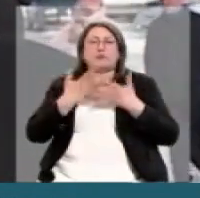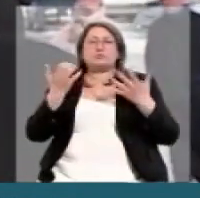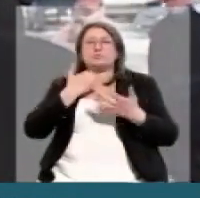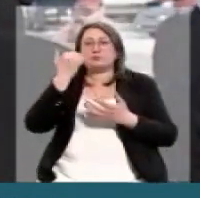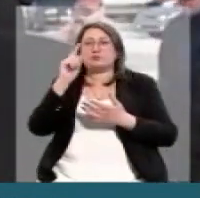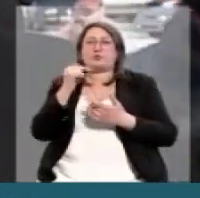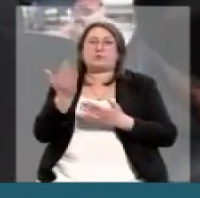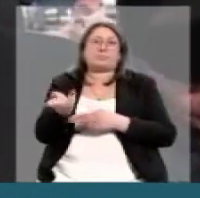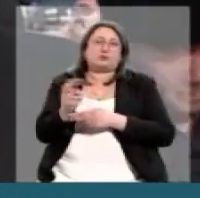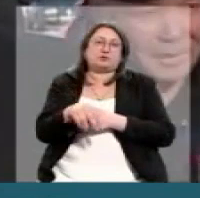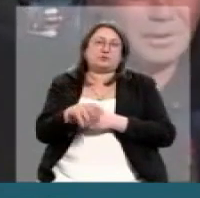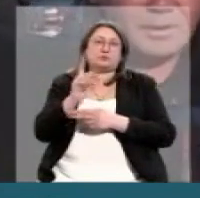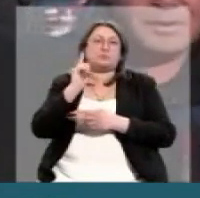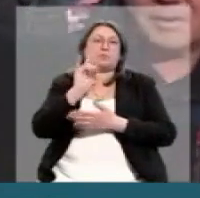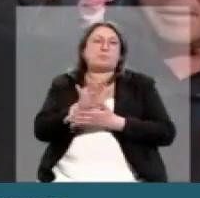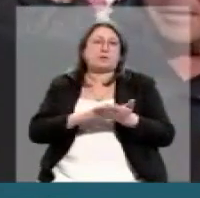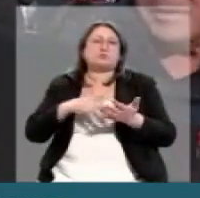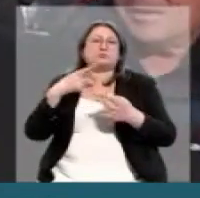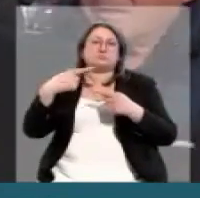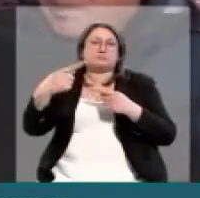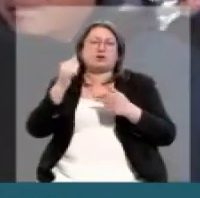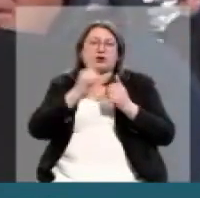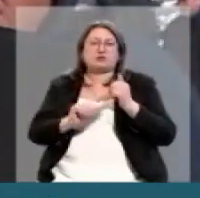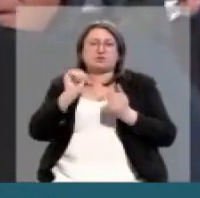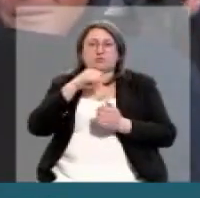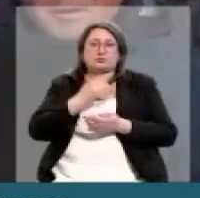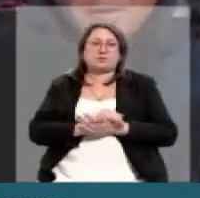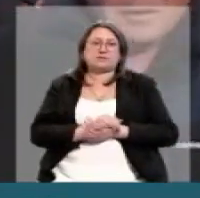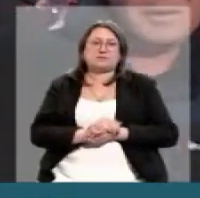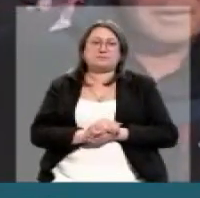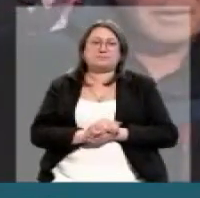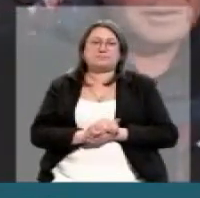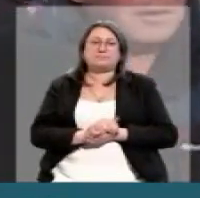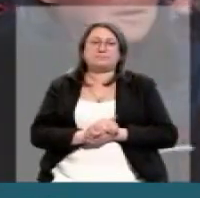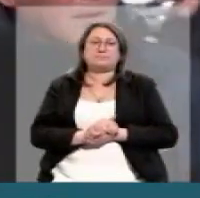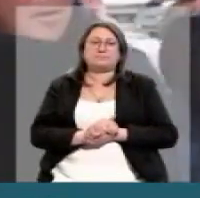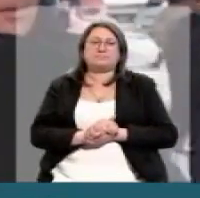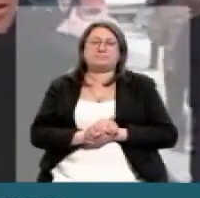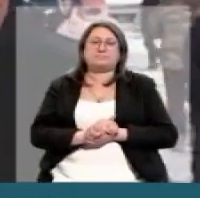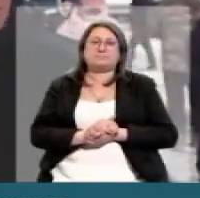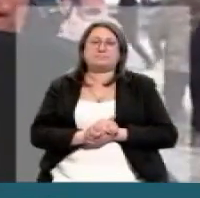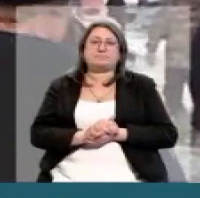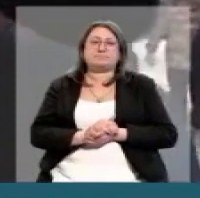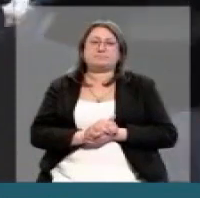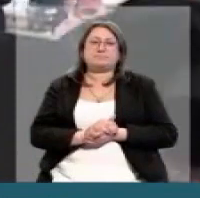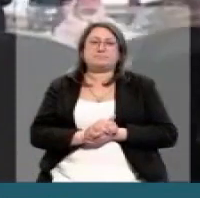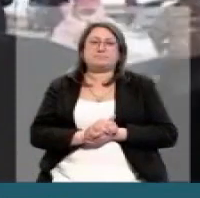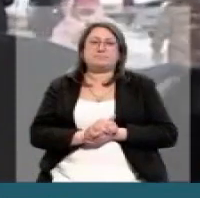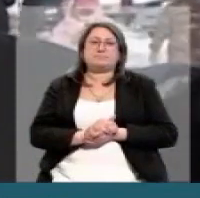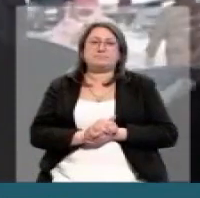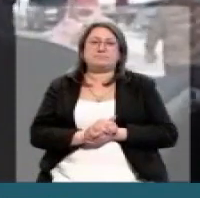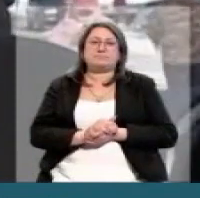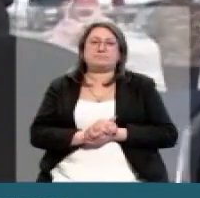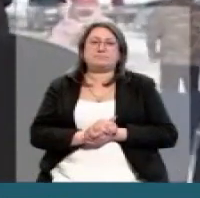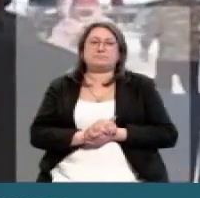ұлттық ойын сауықтарды, ат жарыстарды өте қолдайды, ұнайды. Сол барлықтарына рахмет, мен келіп атқандарына. Енді ойдағыдамыз